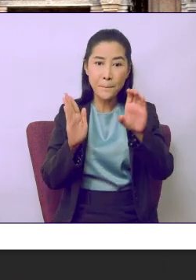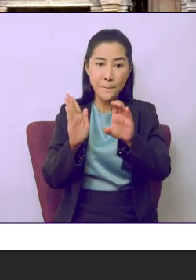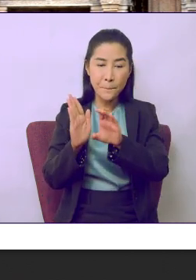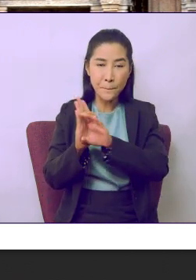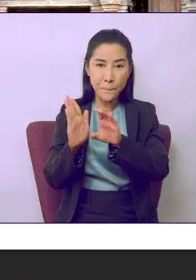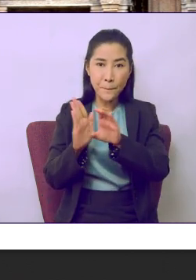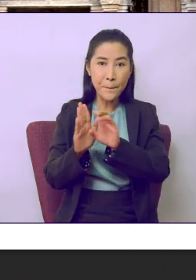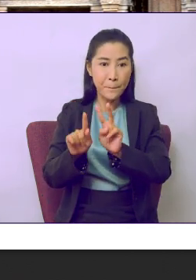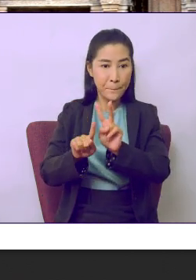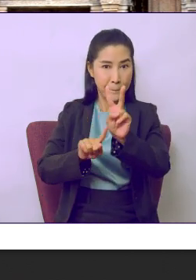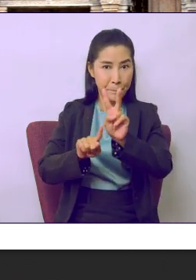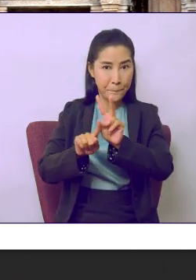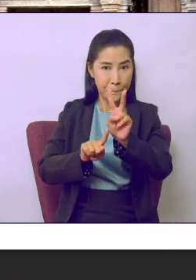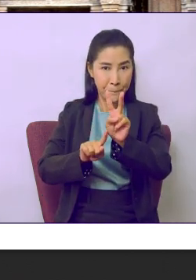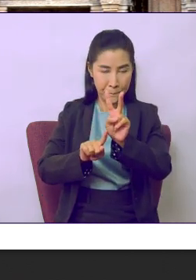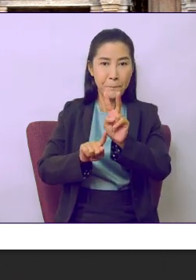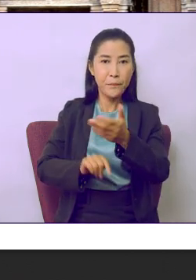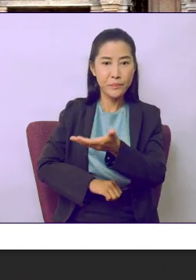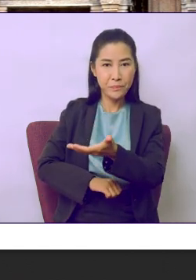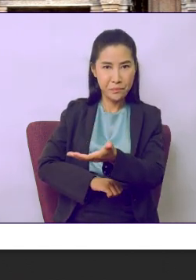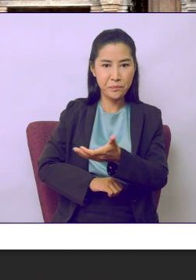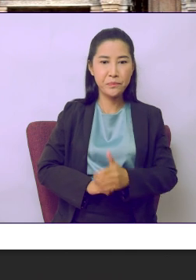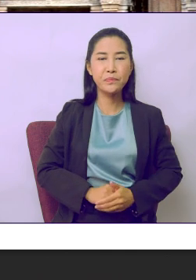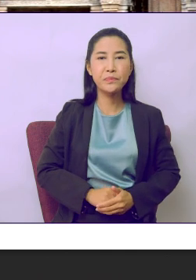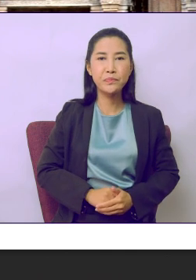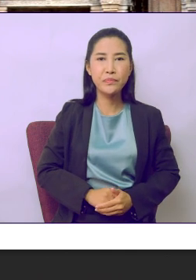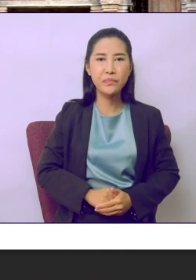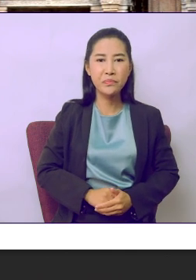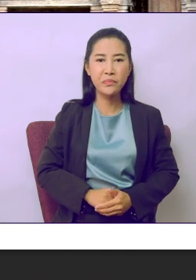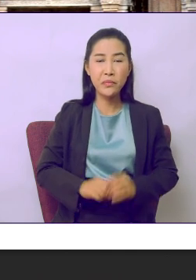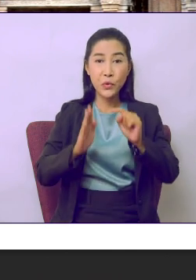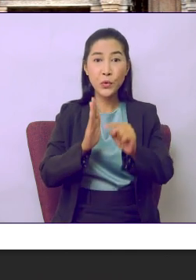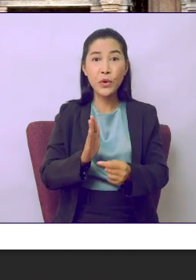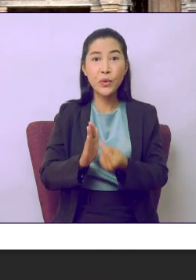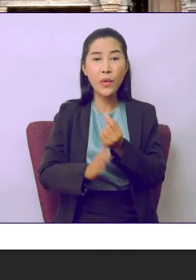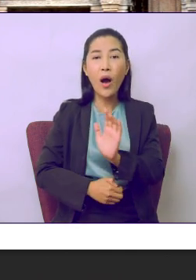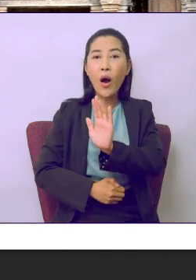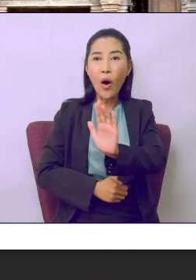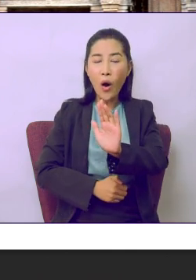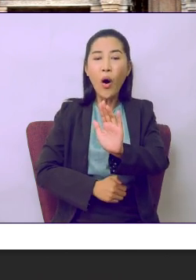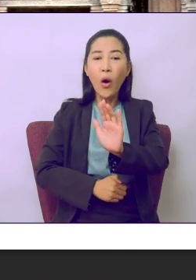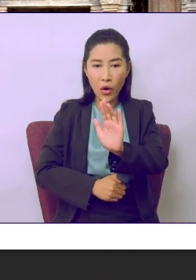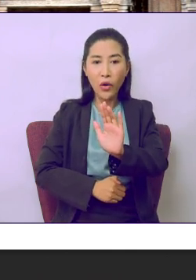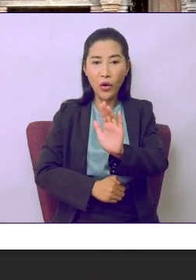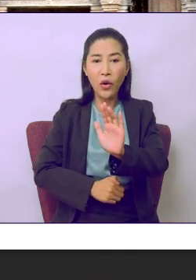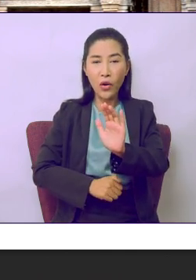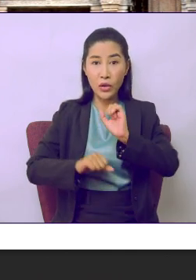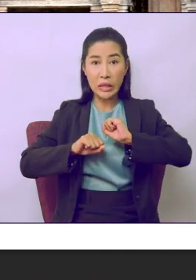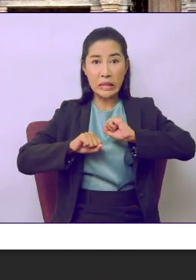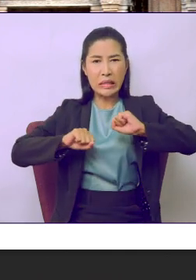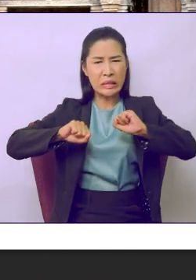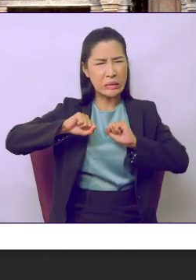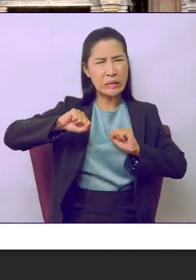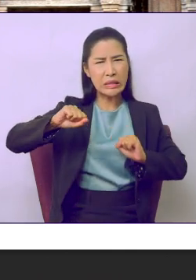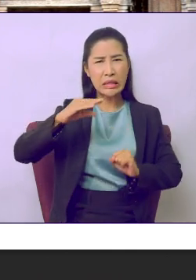เนาะนะครับในในสไลด์เนาะจะมีรูปกลางเนี่ยนะครับเป็นเป็นต้นกำเนิดเนาะของท่าโยคะนะครับแล้วก็ตอนนี้เรา